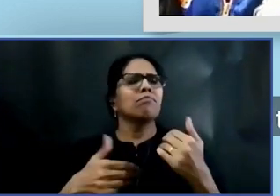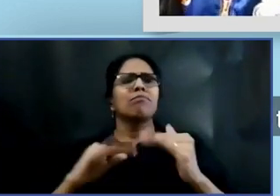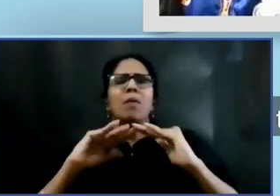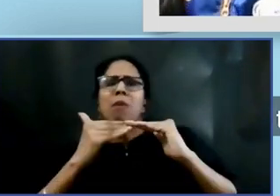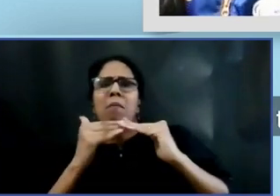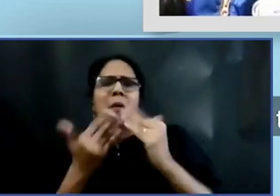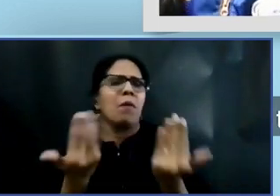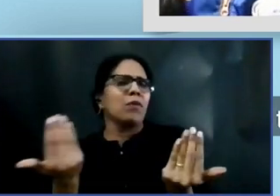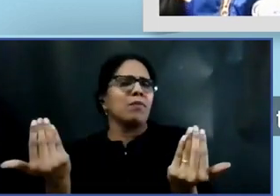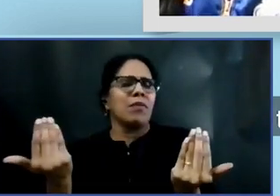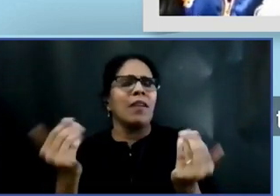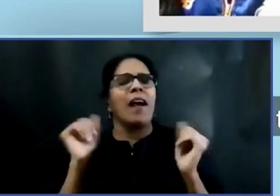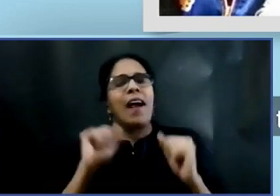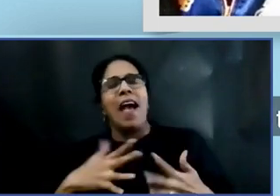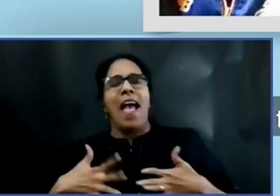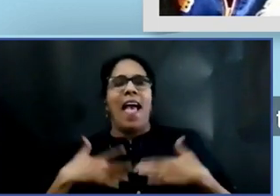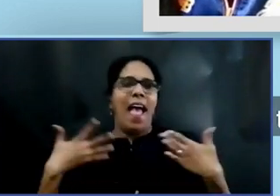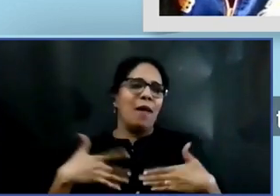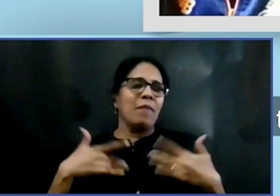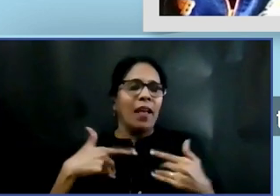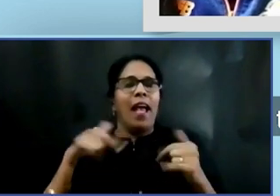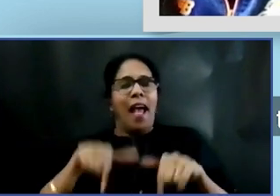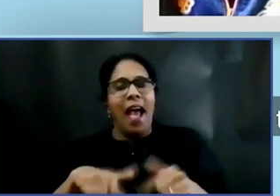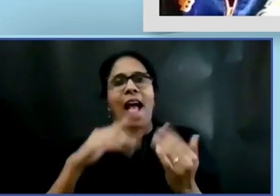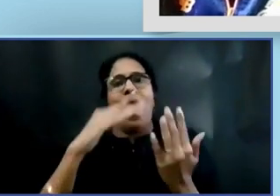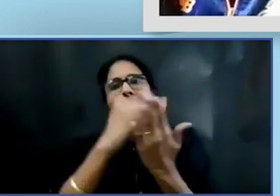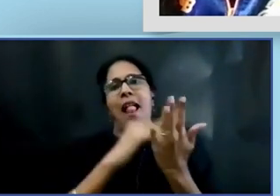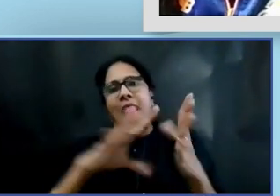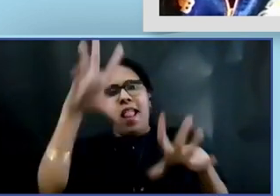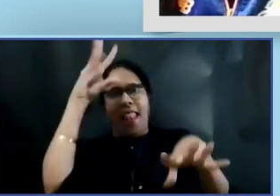खेलने के लिए और ये मैंने सीखा है चेस से